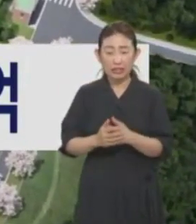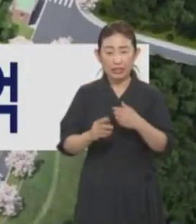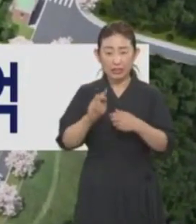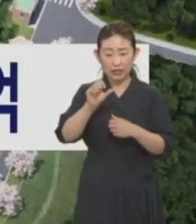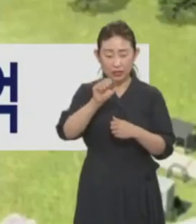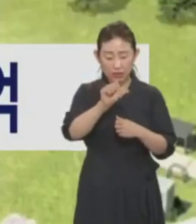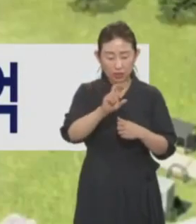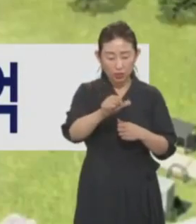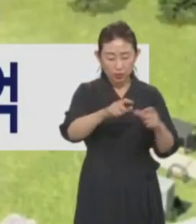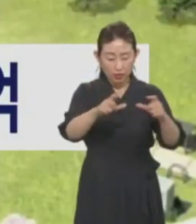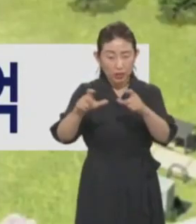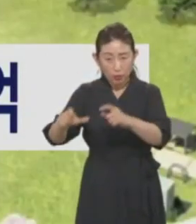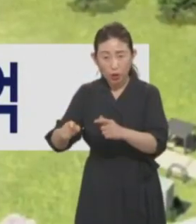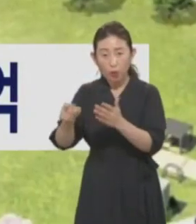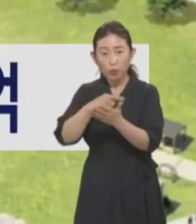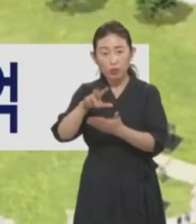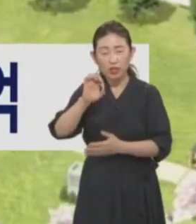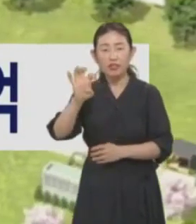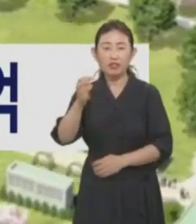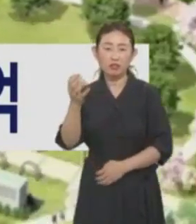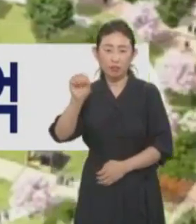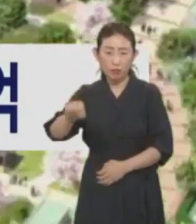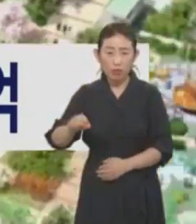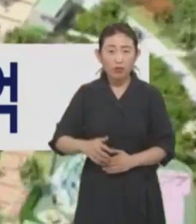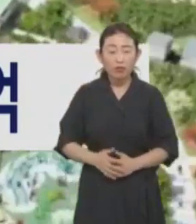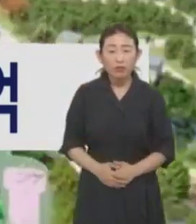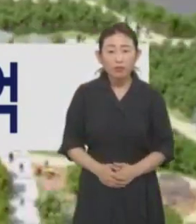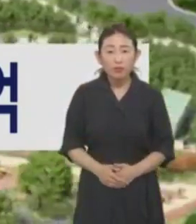2874제곱미터로 총 보상액은 40억 원입니다.